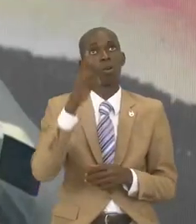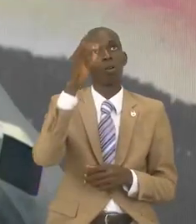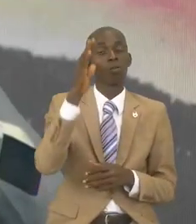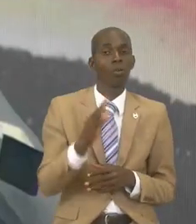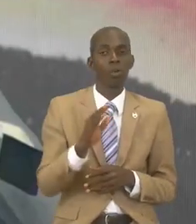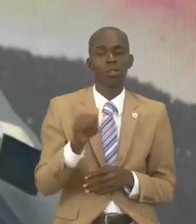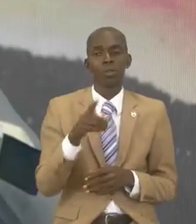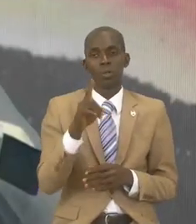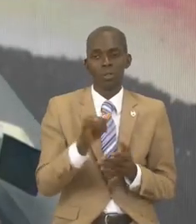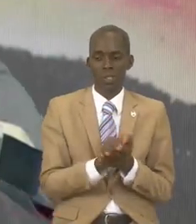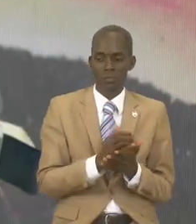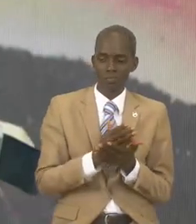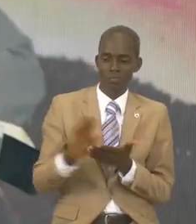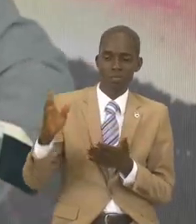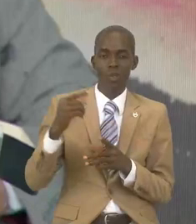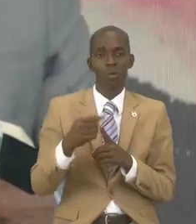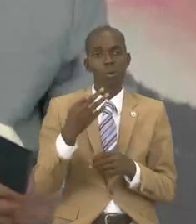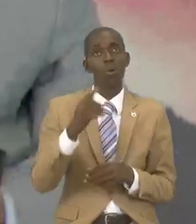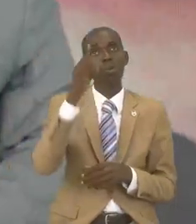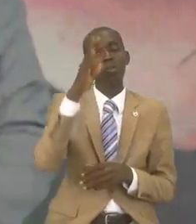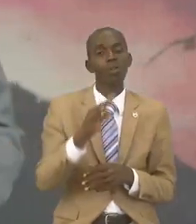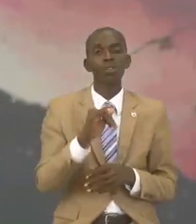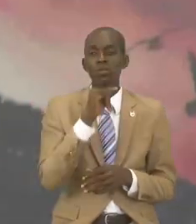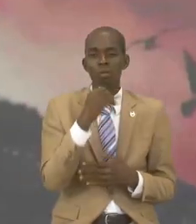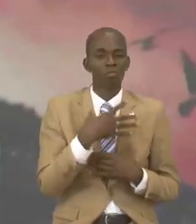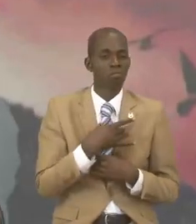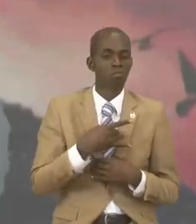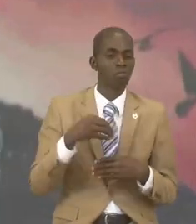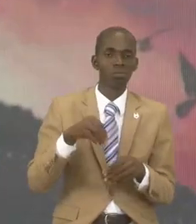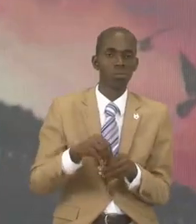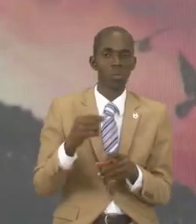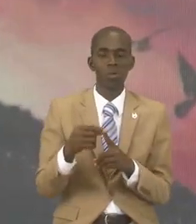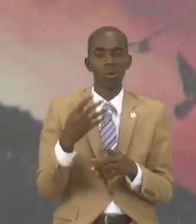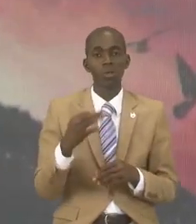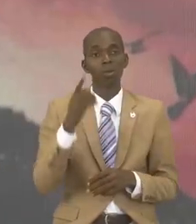la lumière de la parole de Dieu, il ne s'intéresse pas à ça